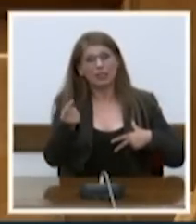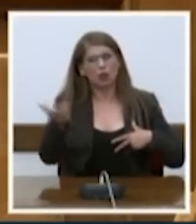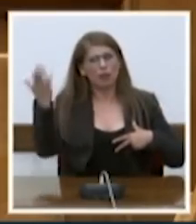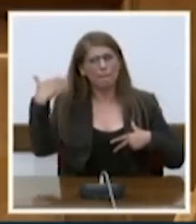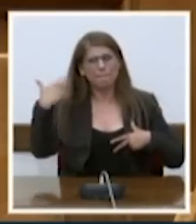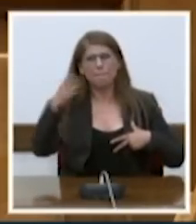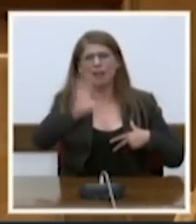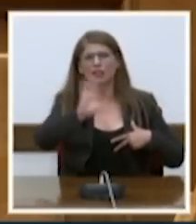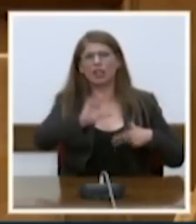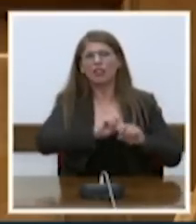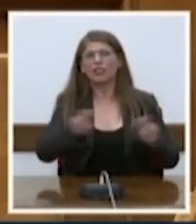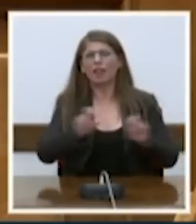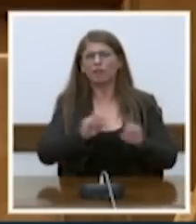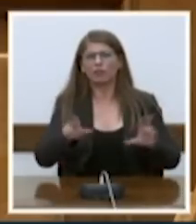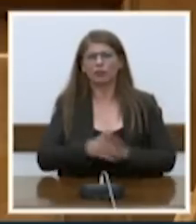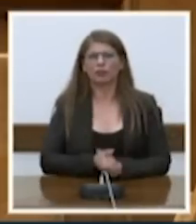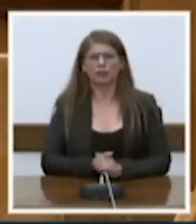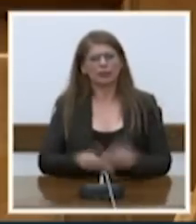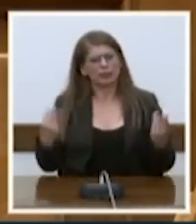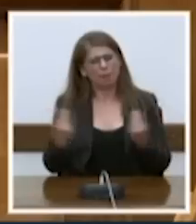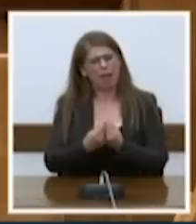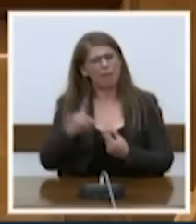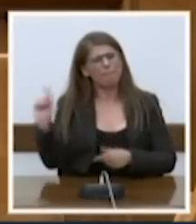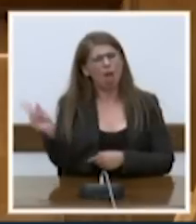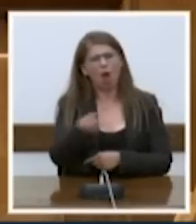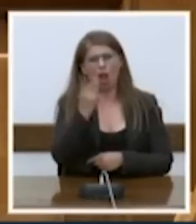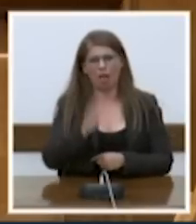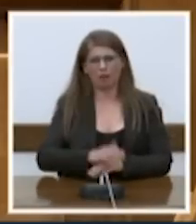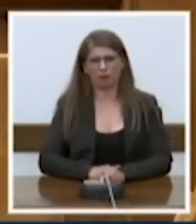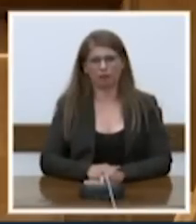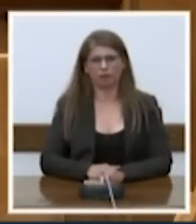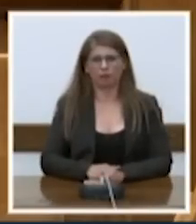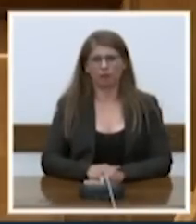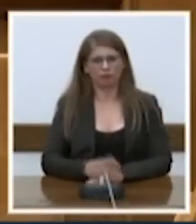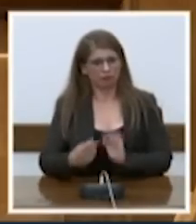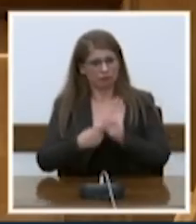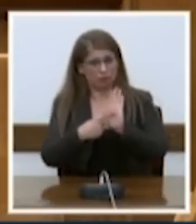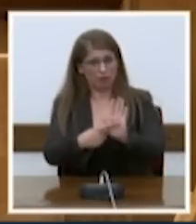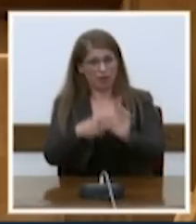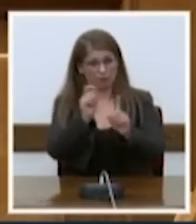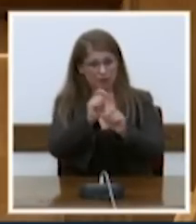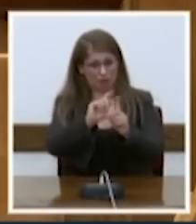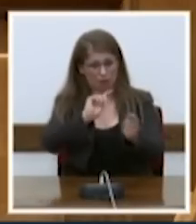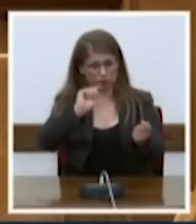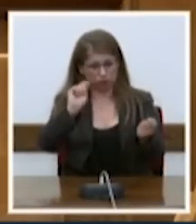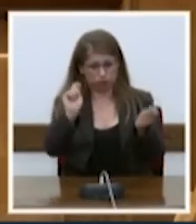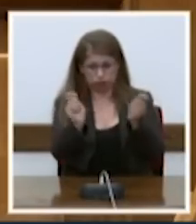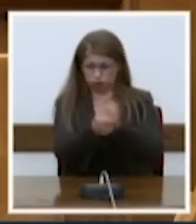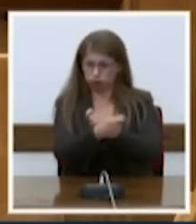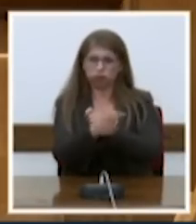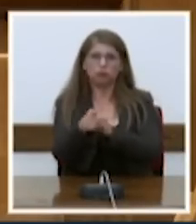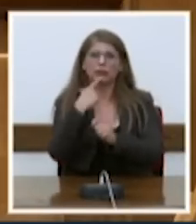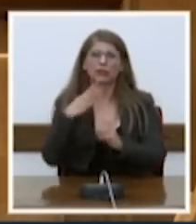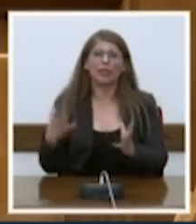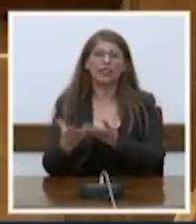τηλεοπτικό σποτ, «Πάει με όλα». Προβάλλεται τον ψηφιακό μετασχηματισμό ως δήθεν